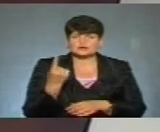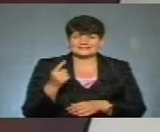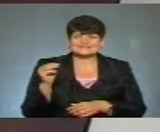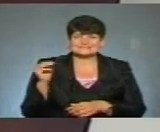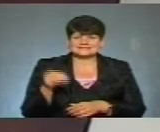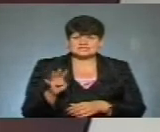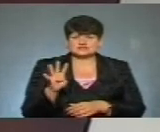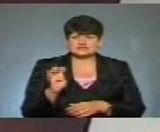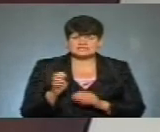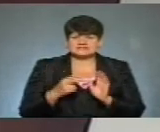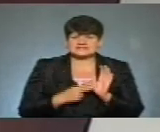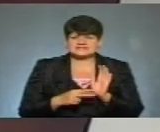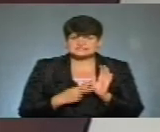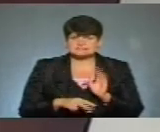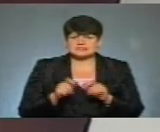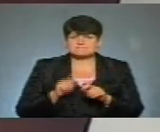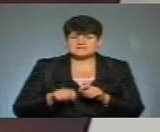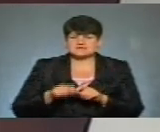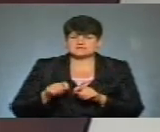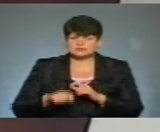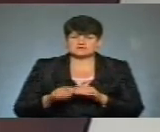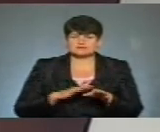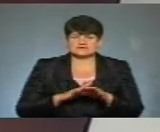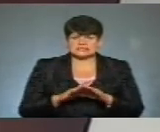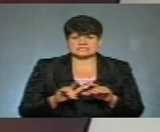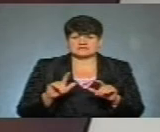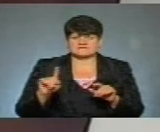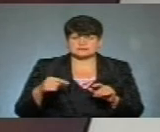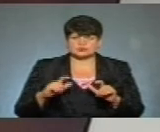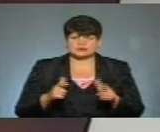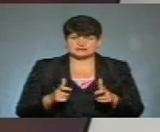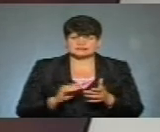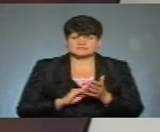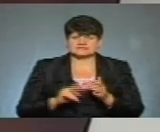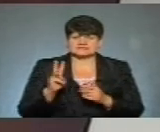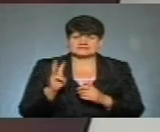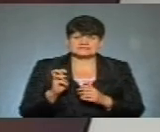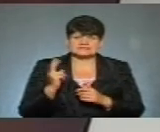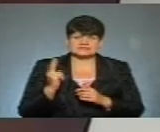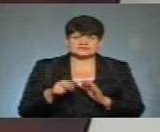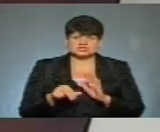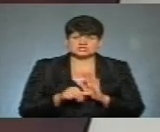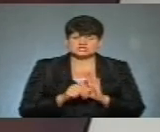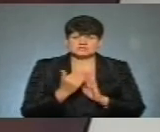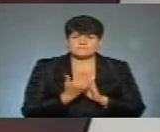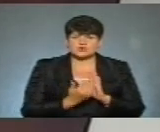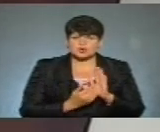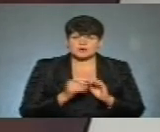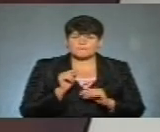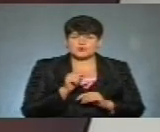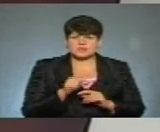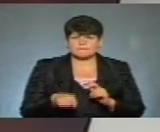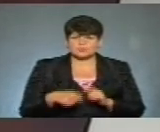11 470 перевірок на дотримання вимог карантину. Склали 326 протоколів про їхнє